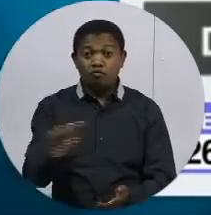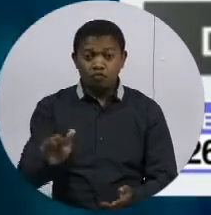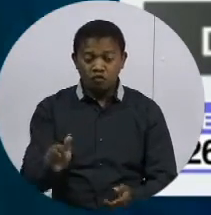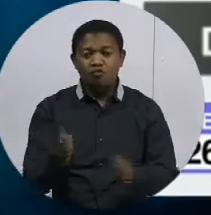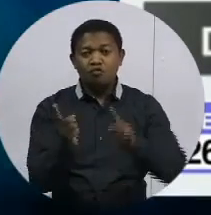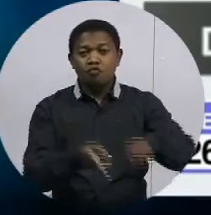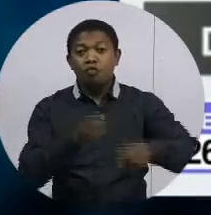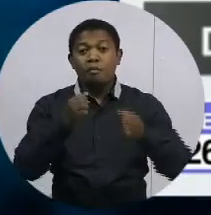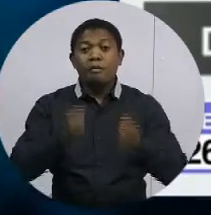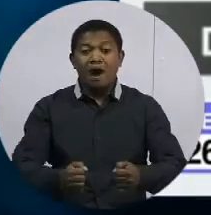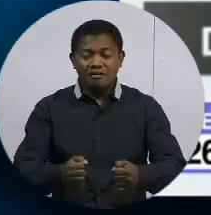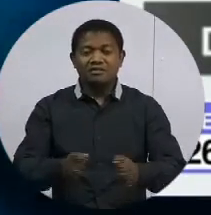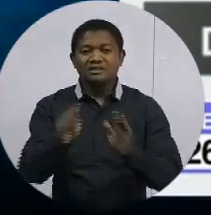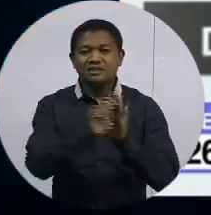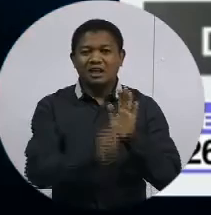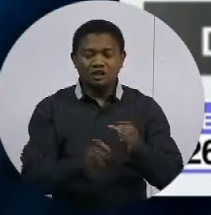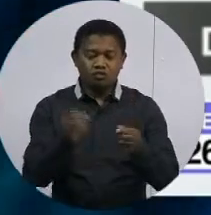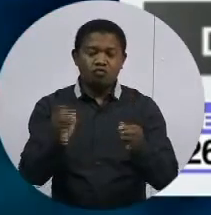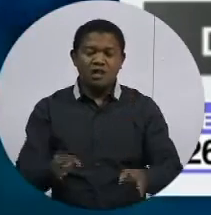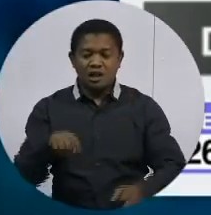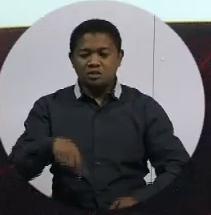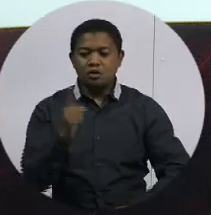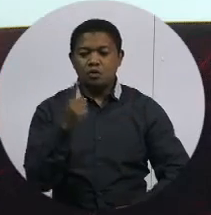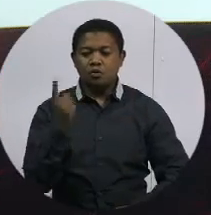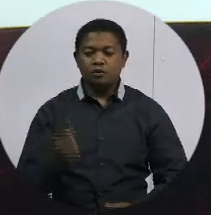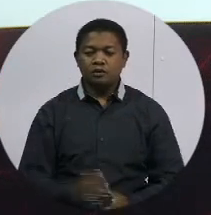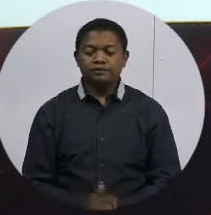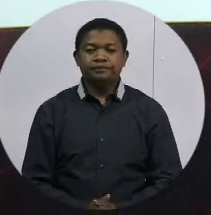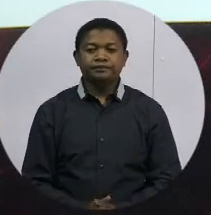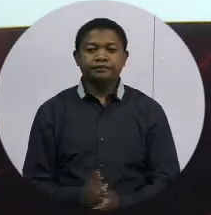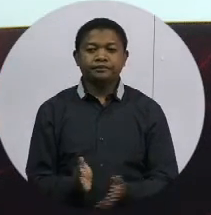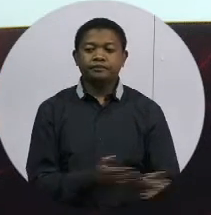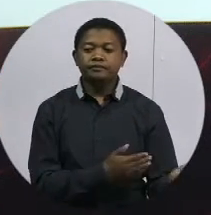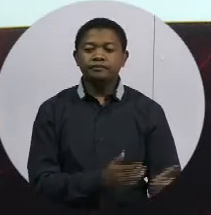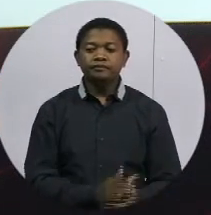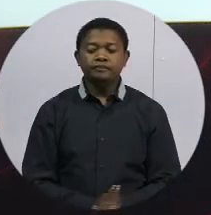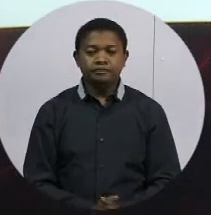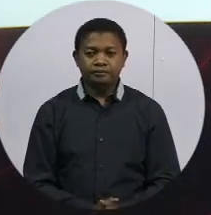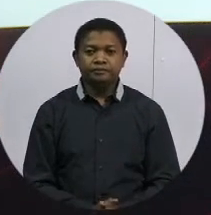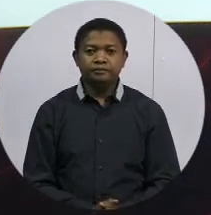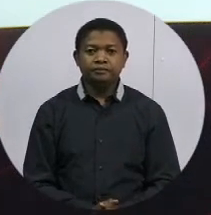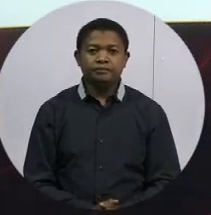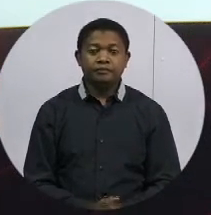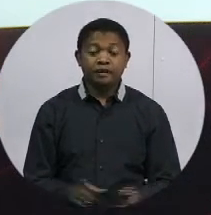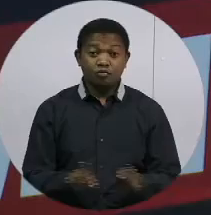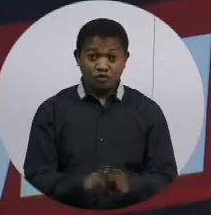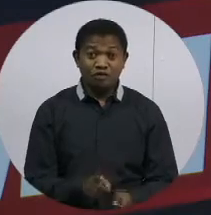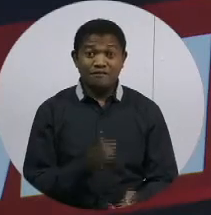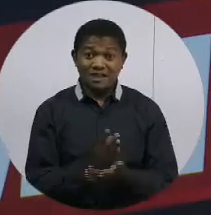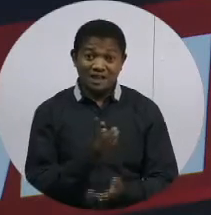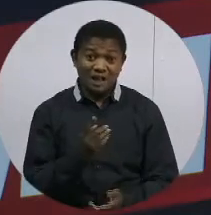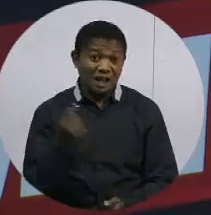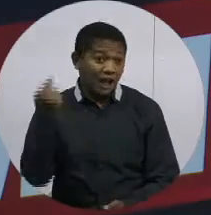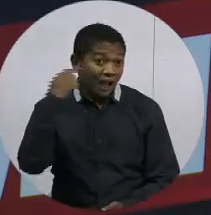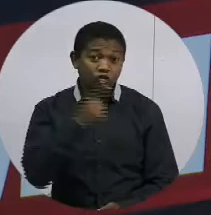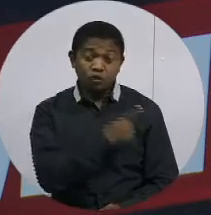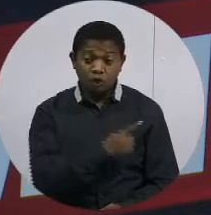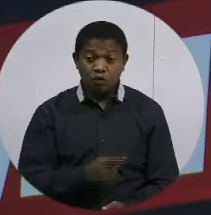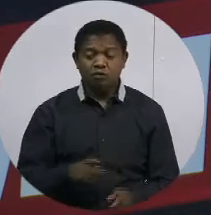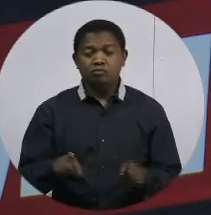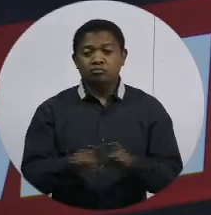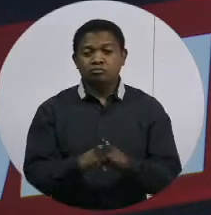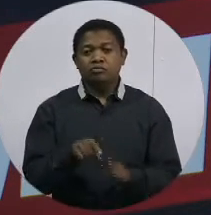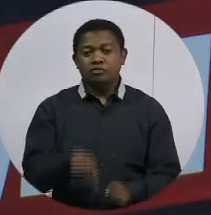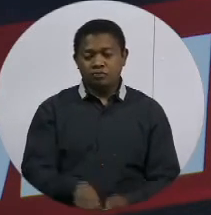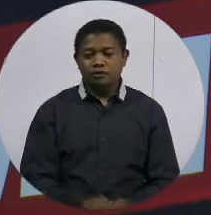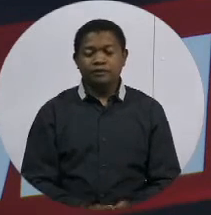nitatitra ofisialy ny atoandro teo ihany. Araka nefa voalaza teo dia natratra efatra amby fitopolo sy